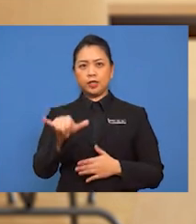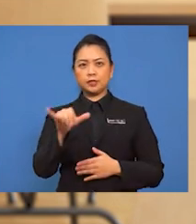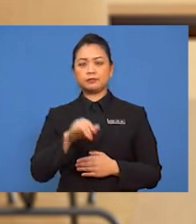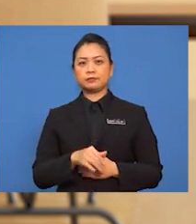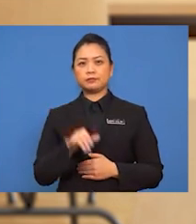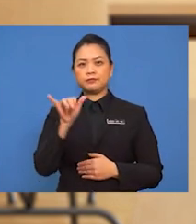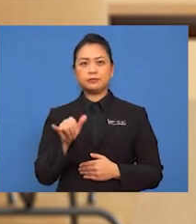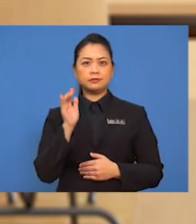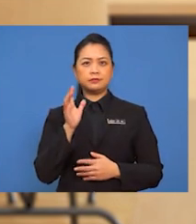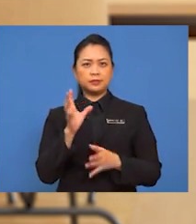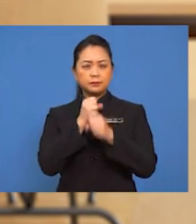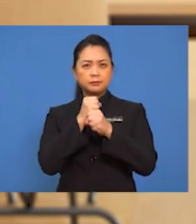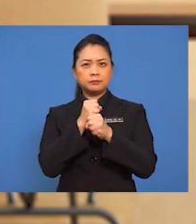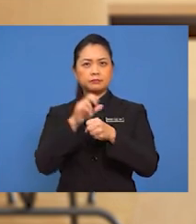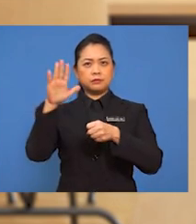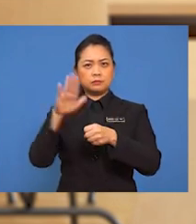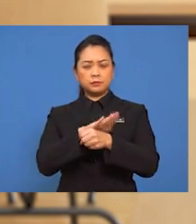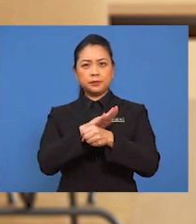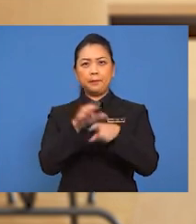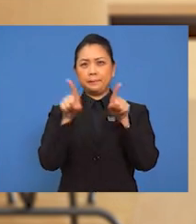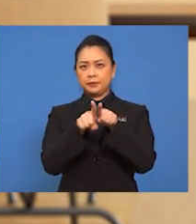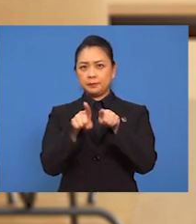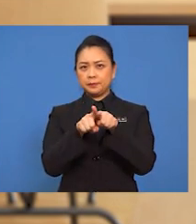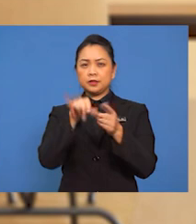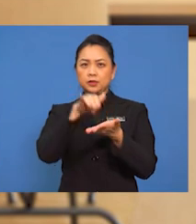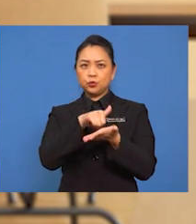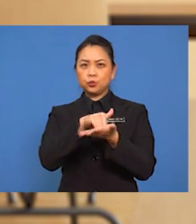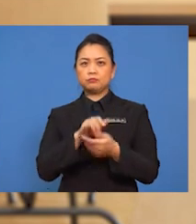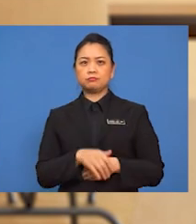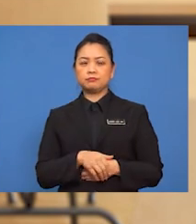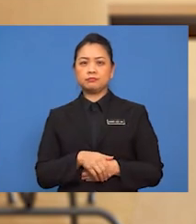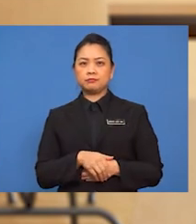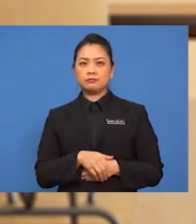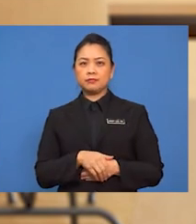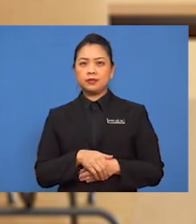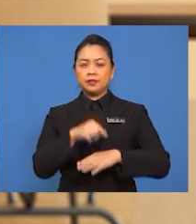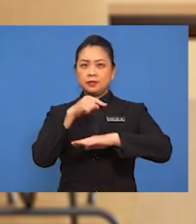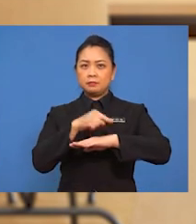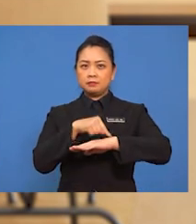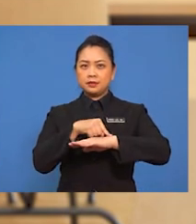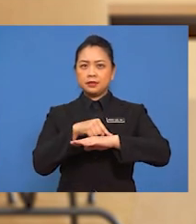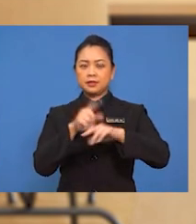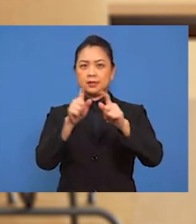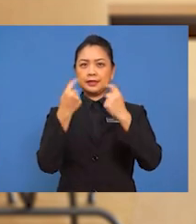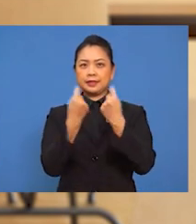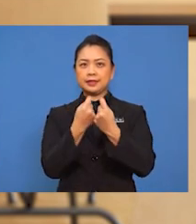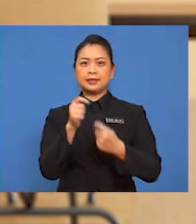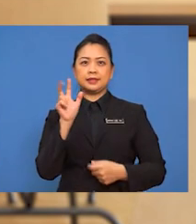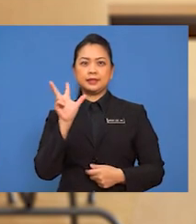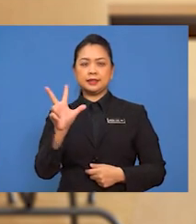yang dapat memenuhi persamaan tersebut. Semasa di tingkatan 3,